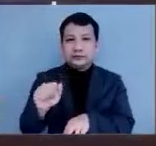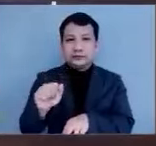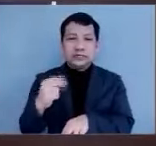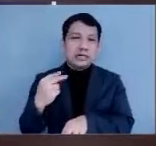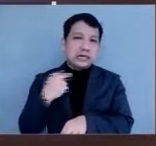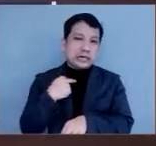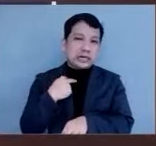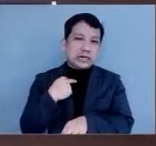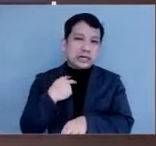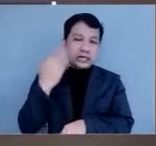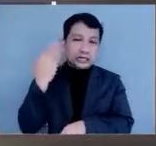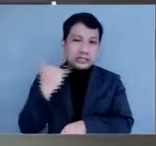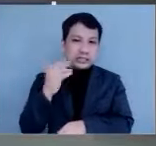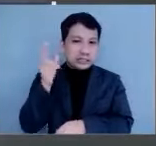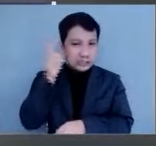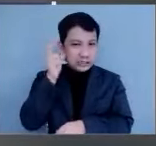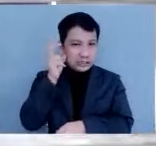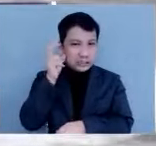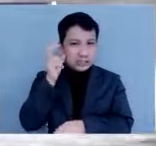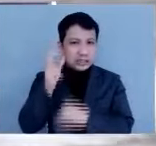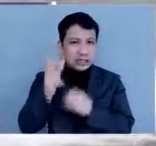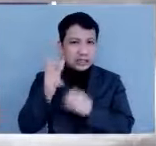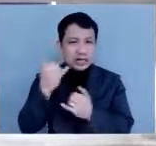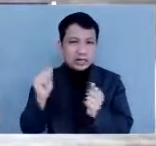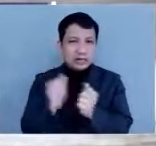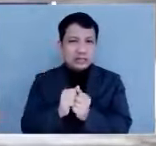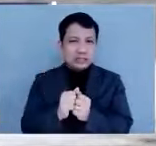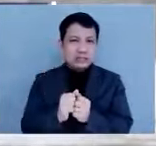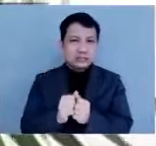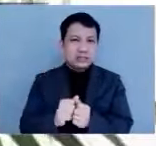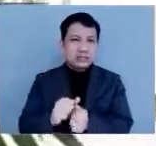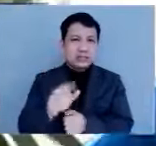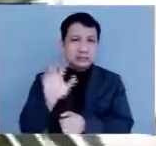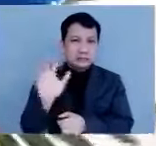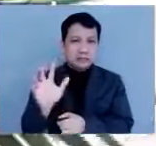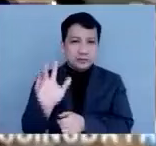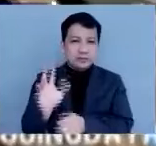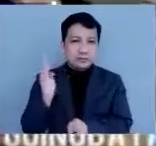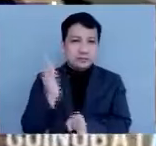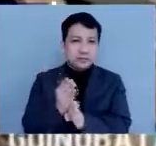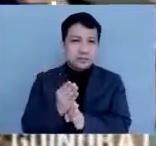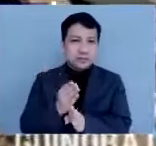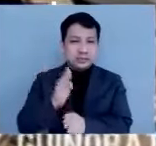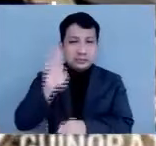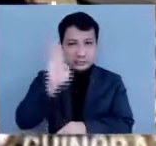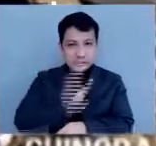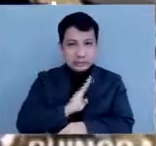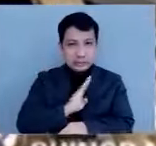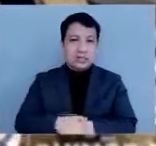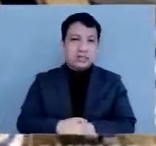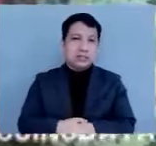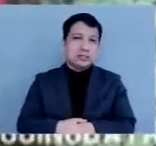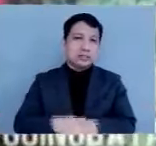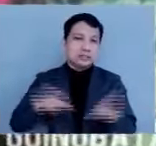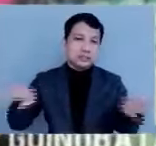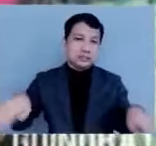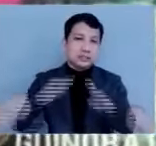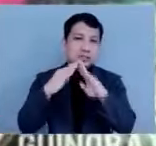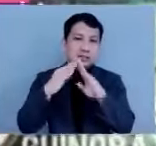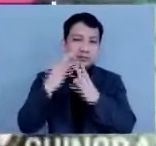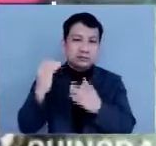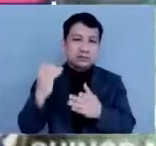ang driver na narinig pang nagpapasaklolo. Nasa higit 50 bus din ang nasira. Sa Ginubatan, Albay, tatlong